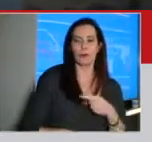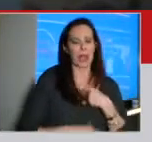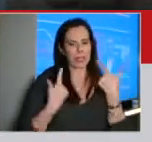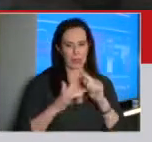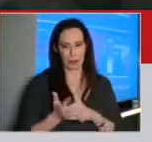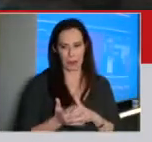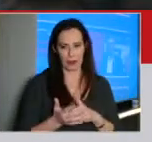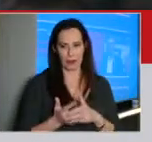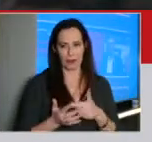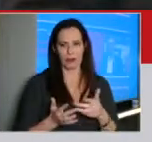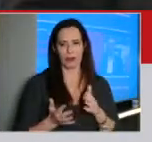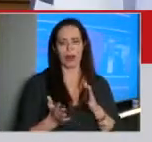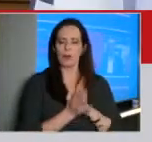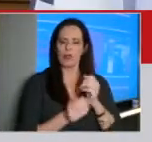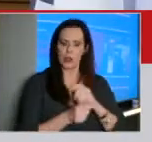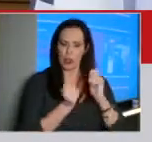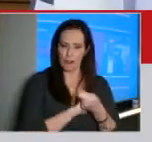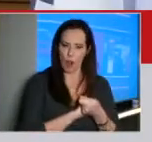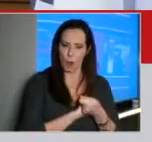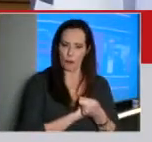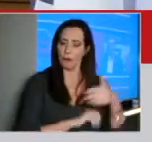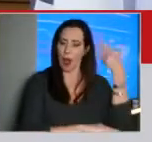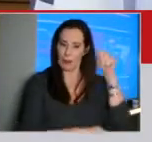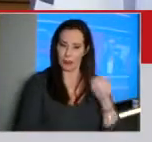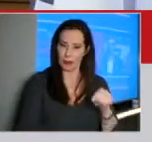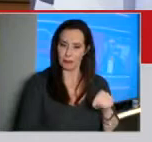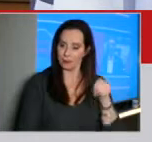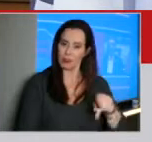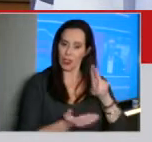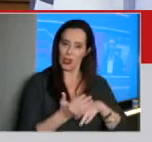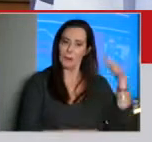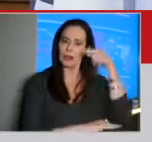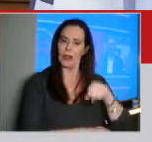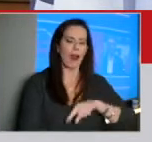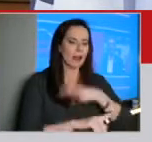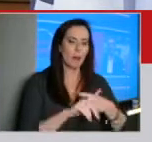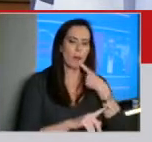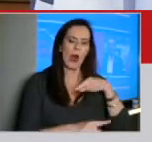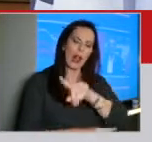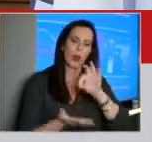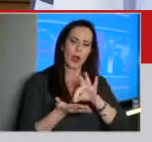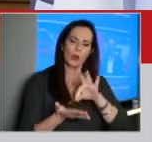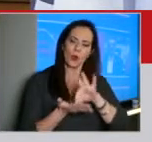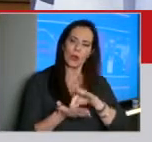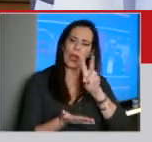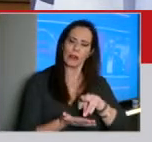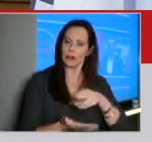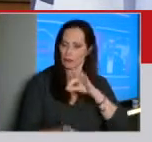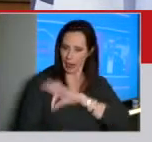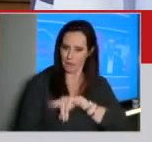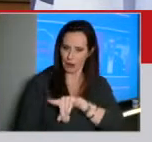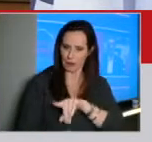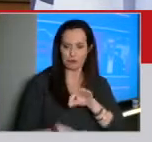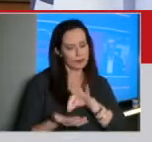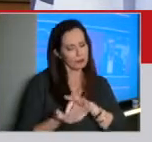אסביר את המוטיבציה הגדולה לעשות הרפורמה הזאת. המדינה, בזה אתה צודק, המדינה עד היום אמרה לכו לטוטו. הטוטו יצר שורת רווח עמדה